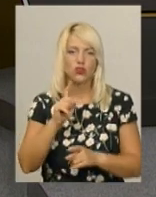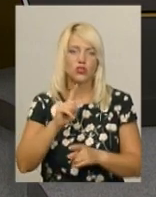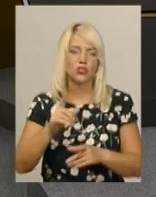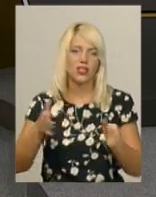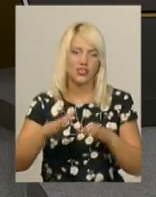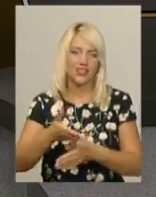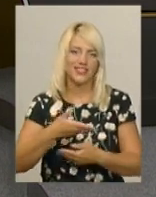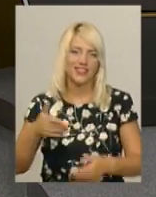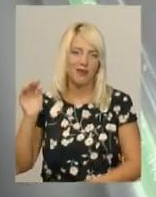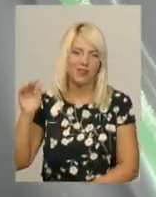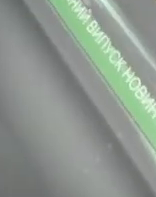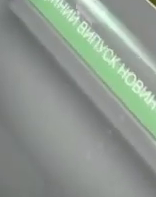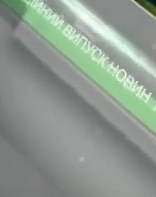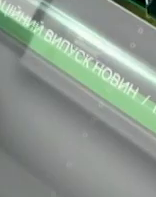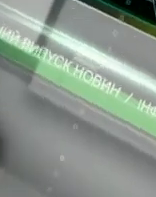залишаєтесь з нами.